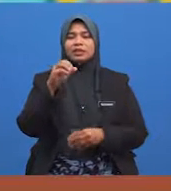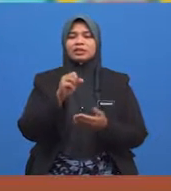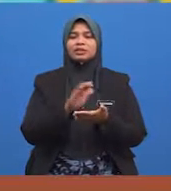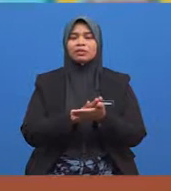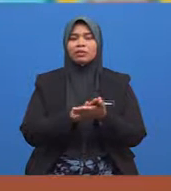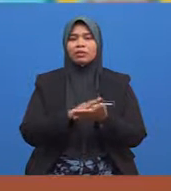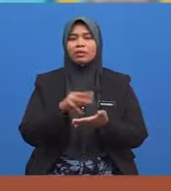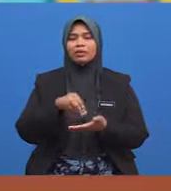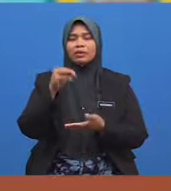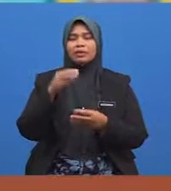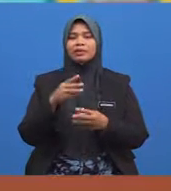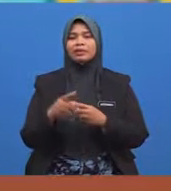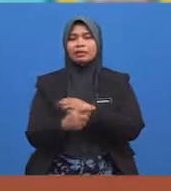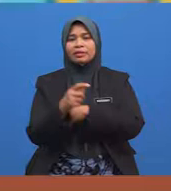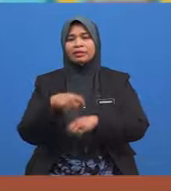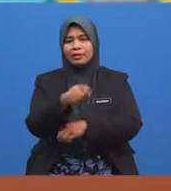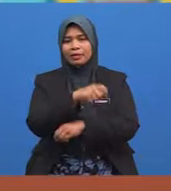Desa Kuala Lumpur.